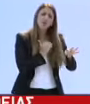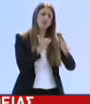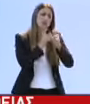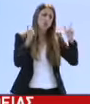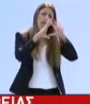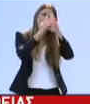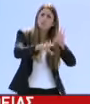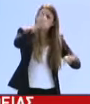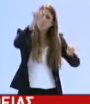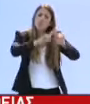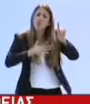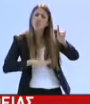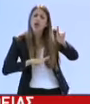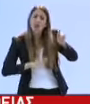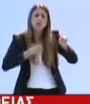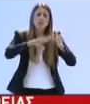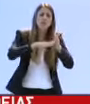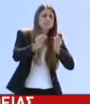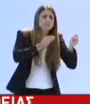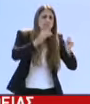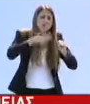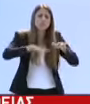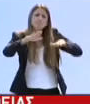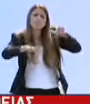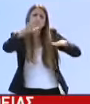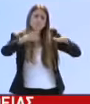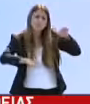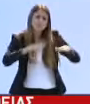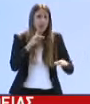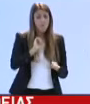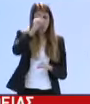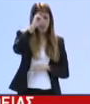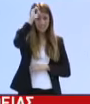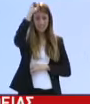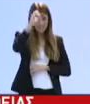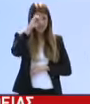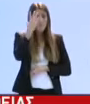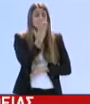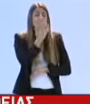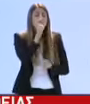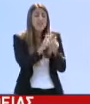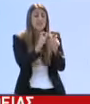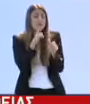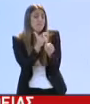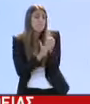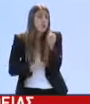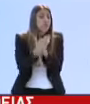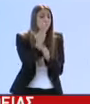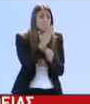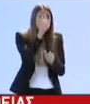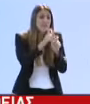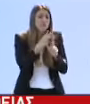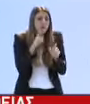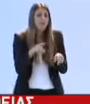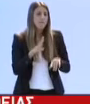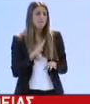πάντα την ποιότητα των παρεχόμενων υπηρεσιών, σκεπτόμενη πρώτα απ' όλα τους μαθητές, τους πραγματικούς